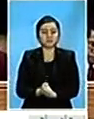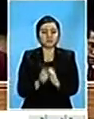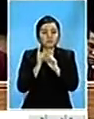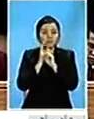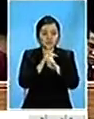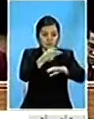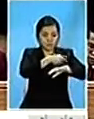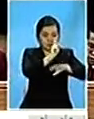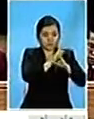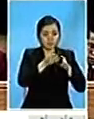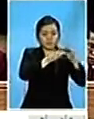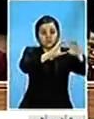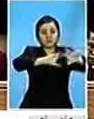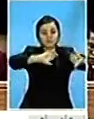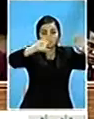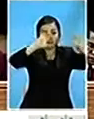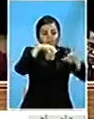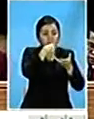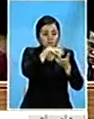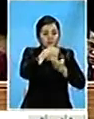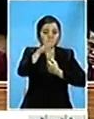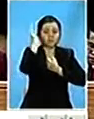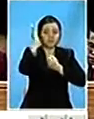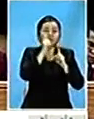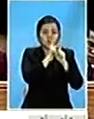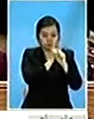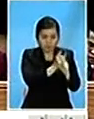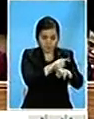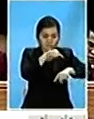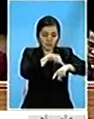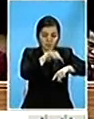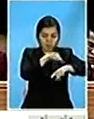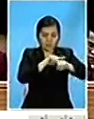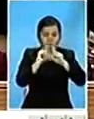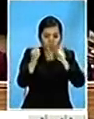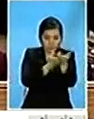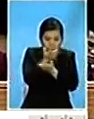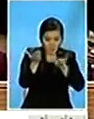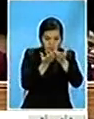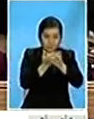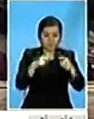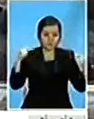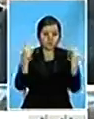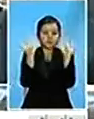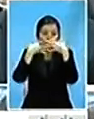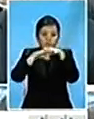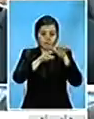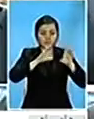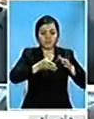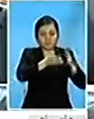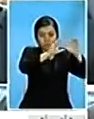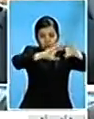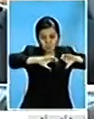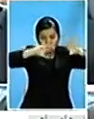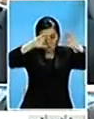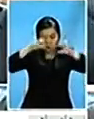ประธานวิปรัฐบาลได้กราบเรียนท่านประธานเมื่อสักครู่นะครับว่าได้มีการหารือกันระหว่างวิปทั้งสองฝ่ายโดยท่านรองประธ